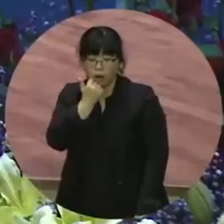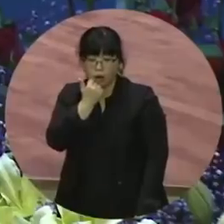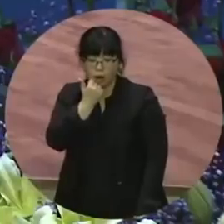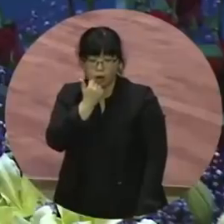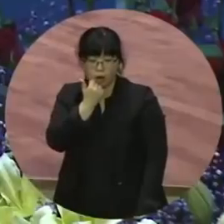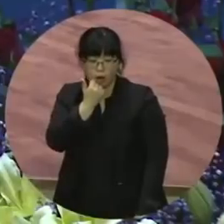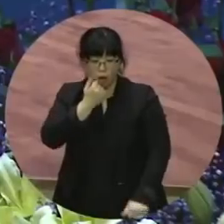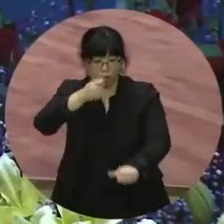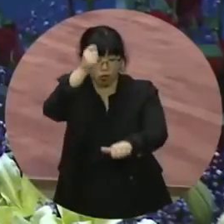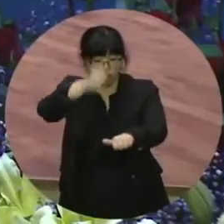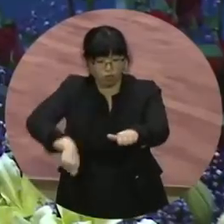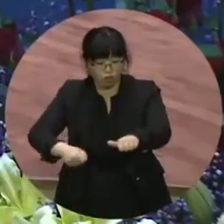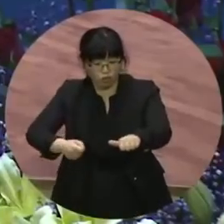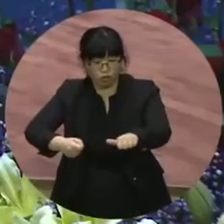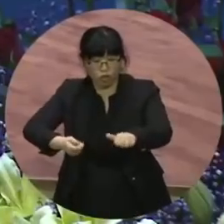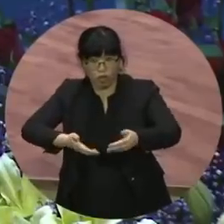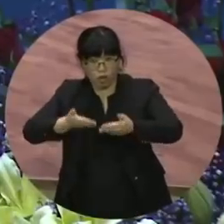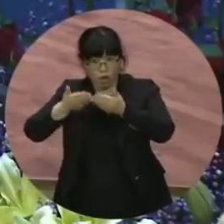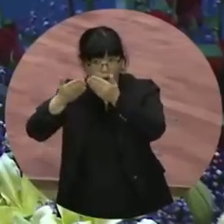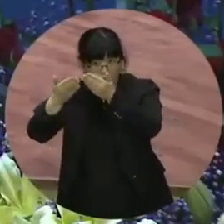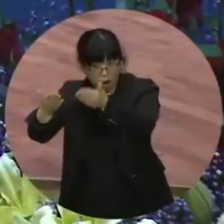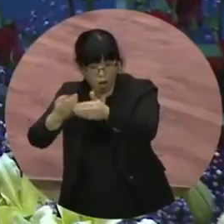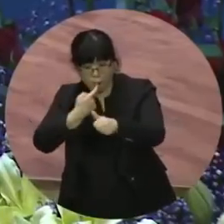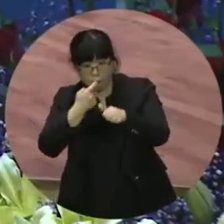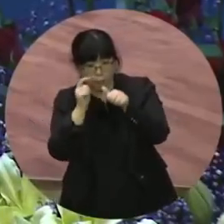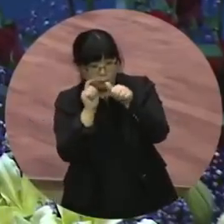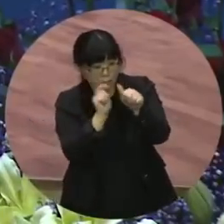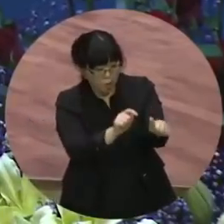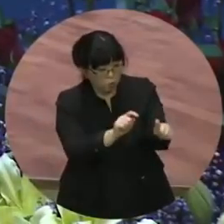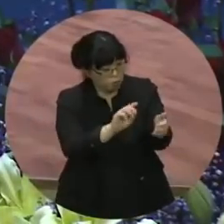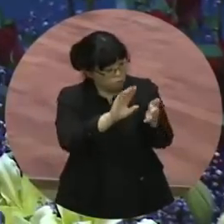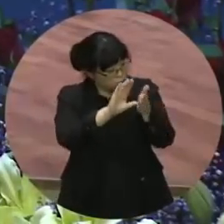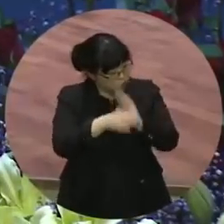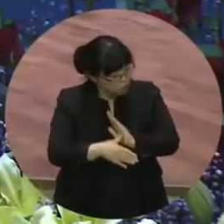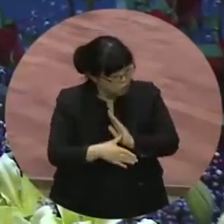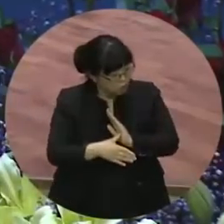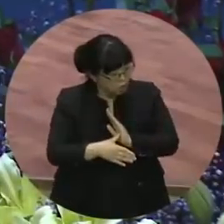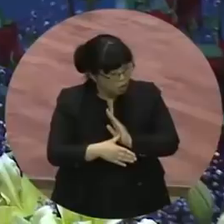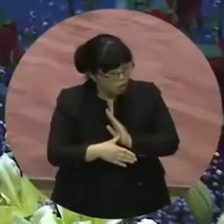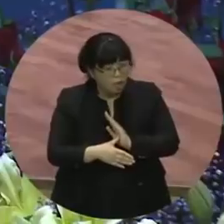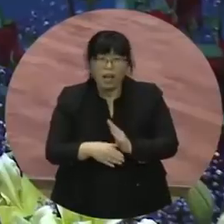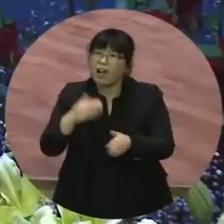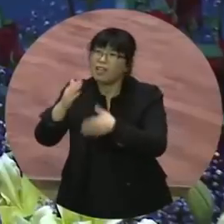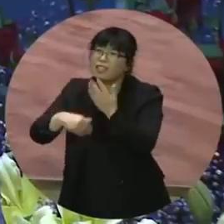아브라함이 어떻게 반응할 것인지 모두 다 알고 계셨다는 겁니다.